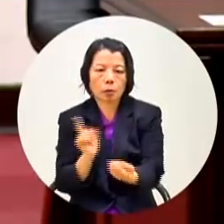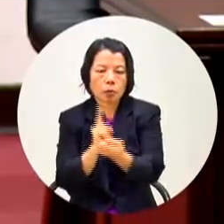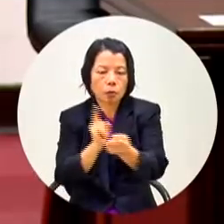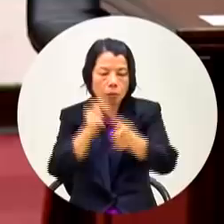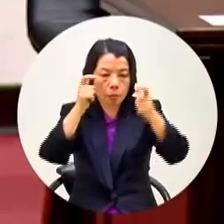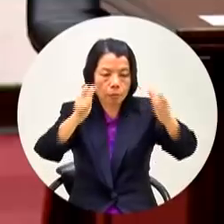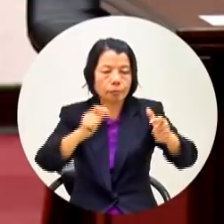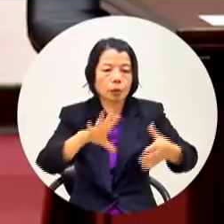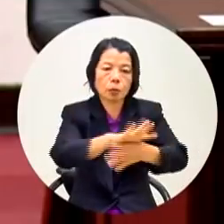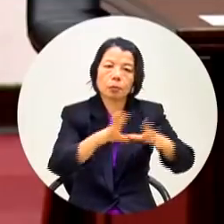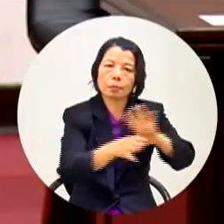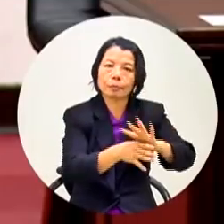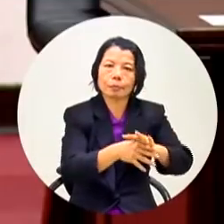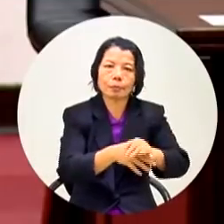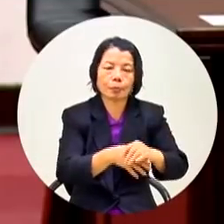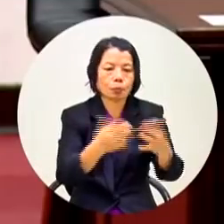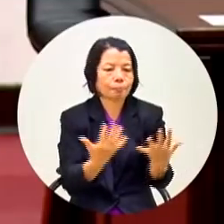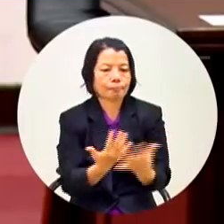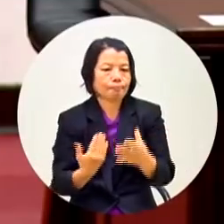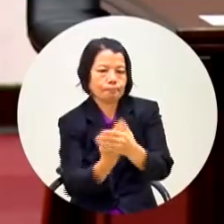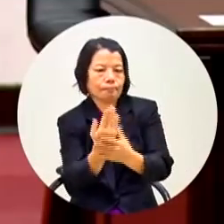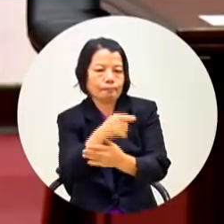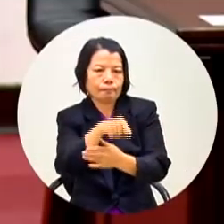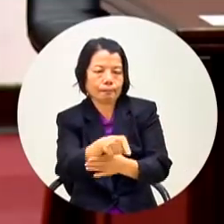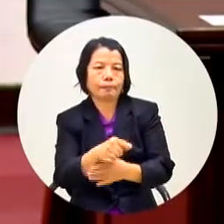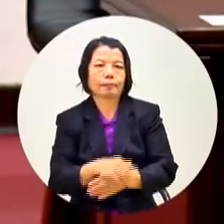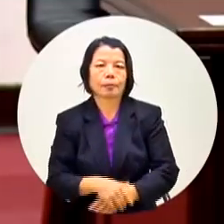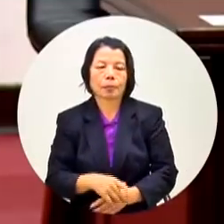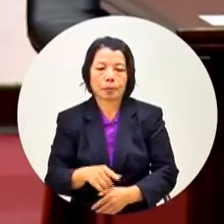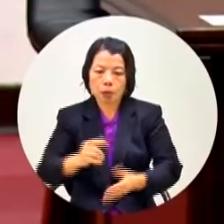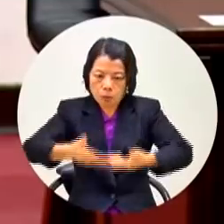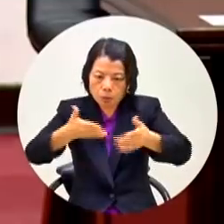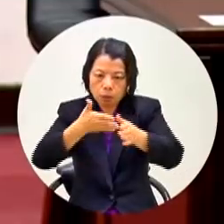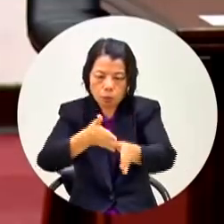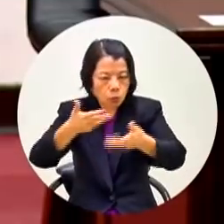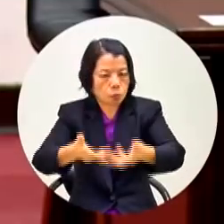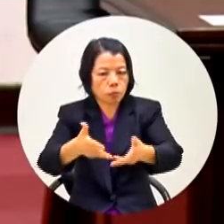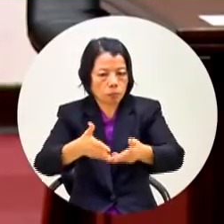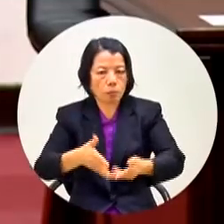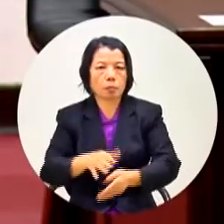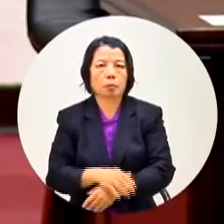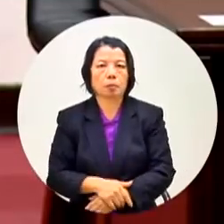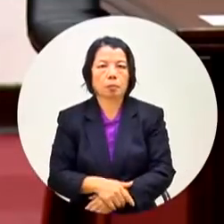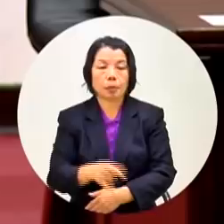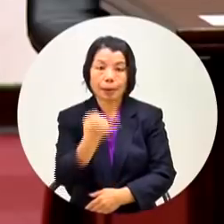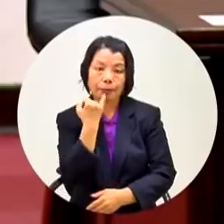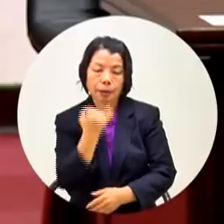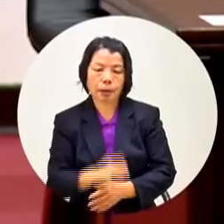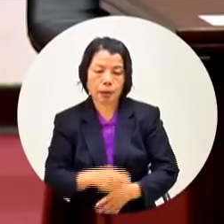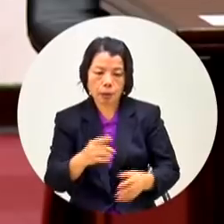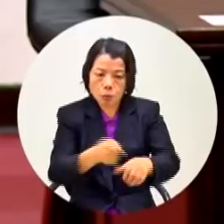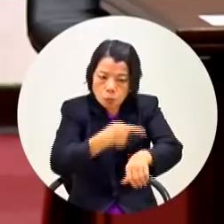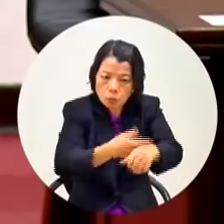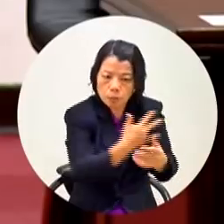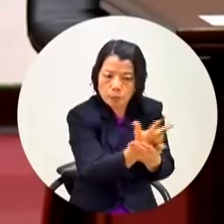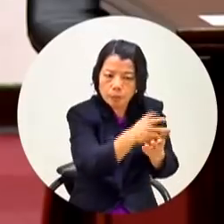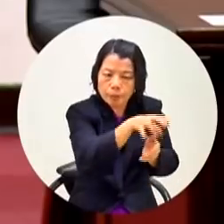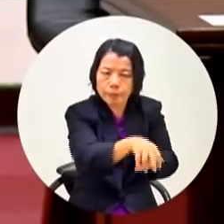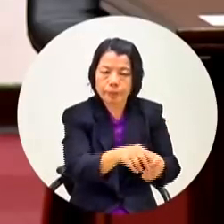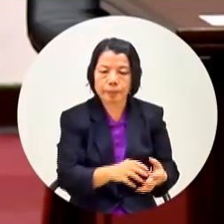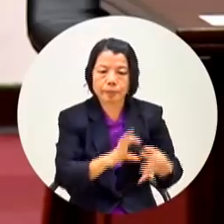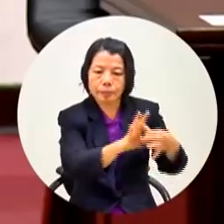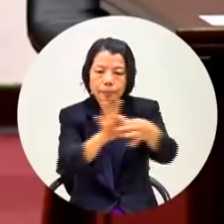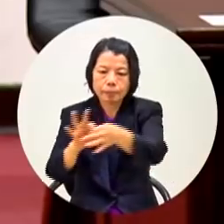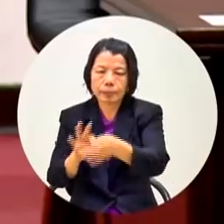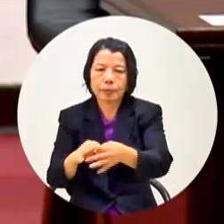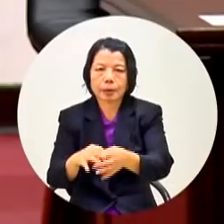轻轨，我觉得很重要，它可以从美术馆连接到哈马星的铁道文化